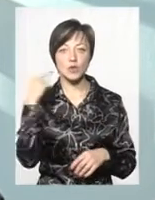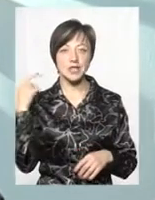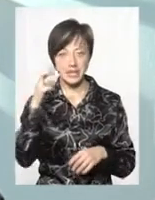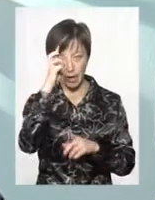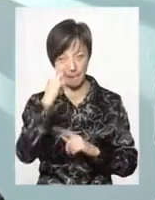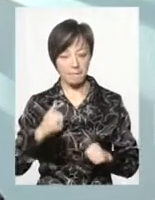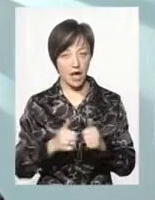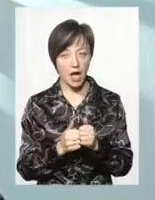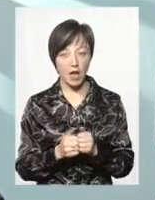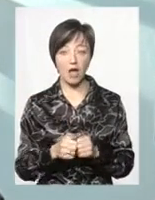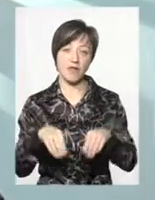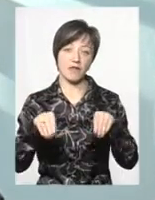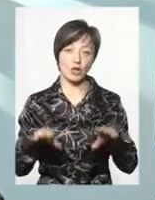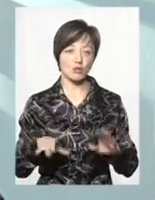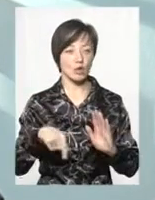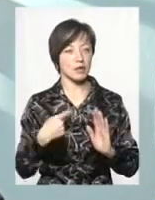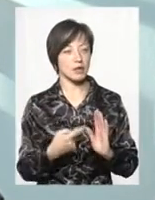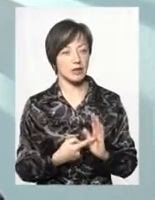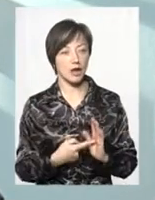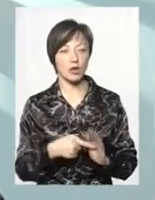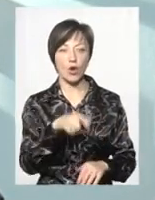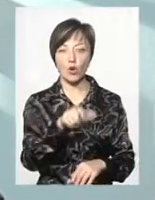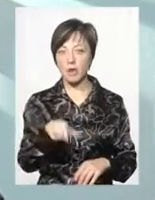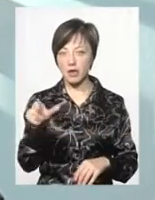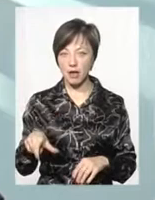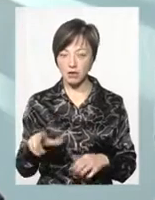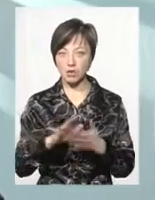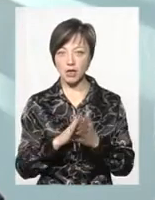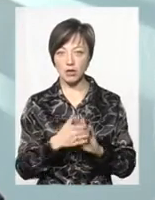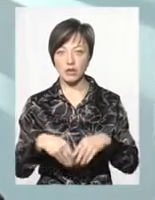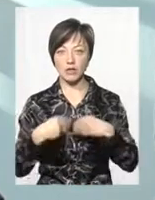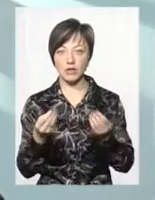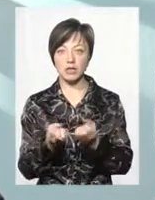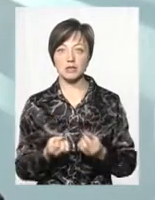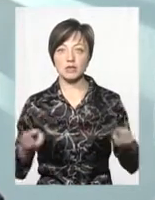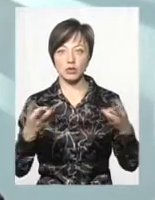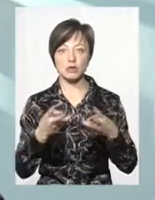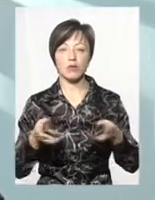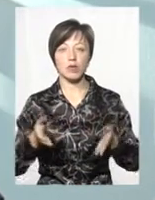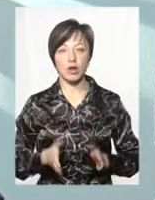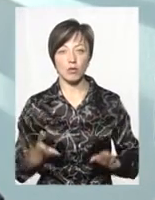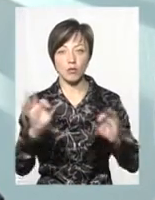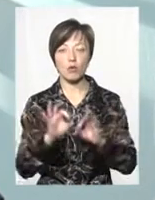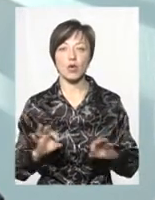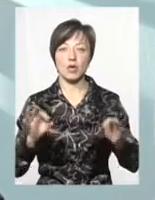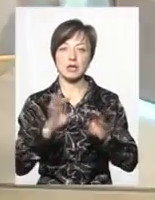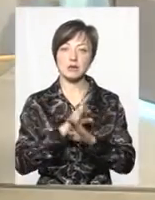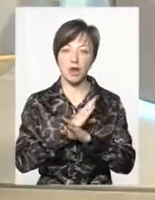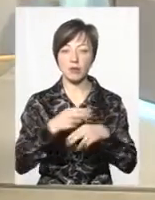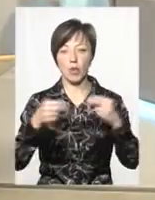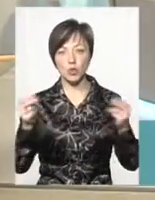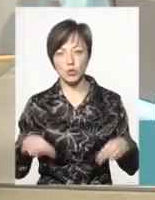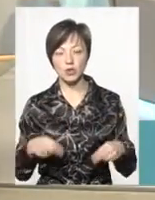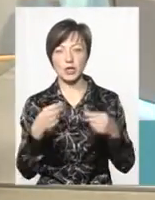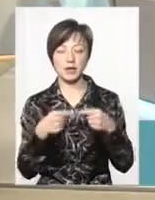імперії. Вони там вирішують питання громадянського стану, видають свідоцтво про народження, про смерть, про одруження і так далі, і